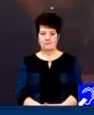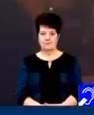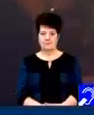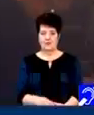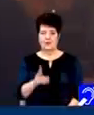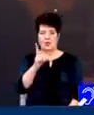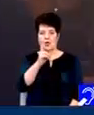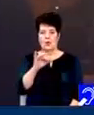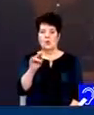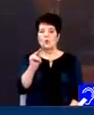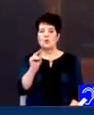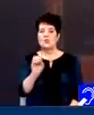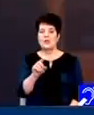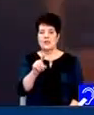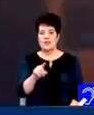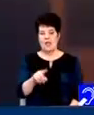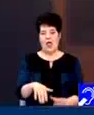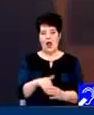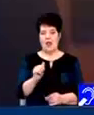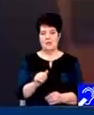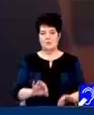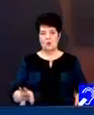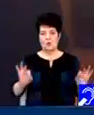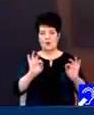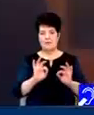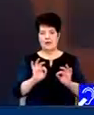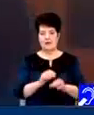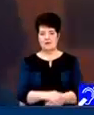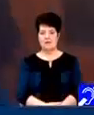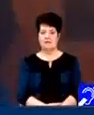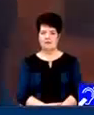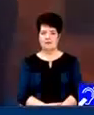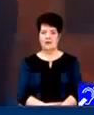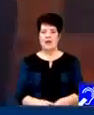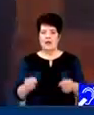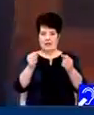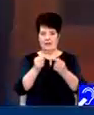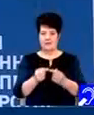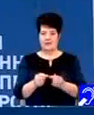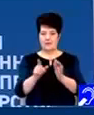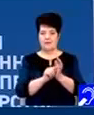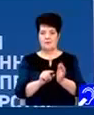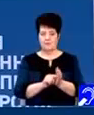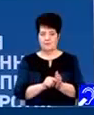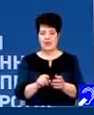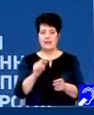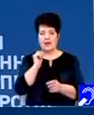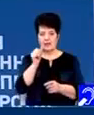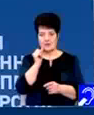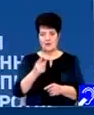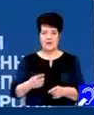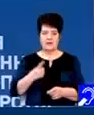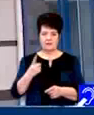Cu ce ne alegem? Cu nimic. Exact ca și pensia bunicii. Chiar de mâine,